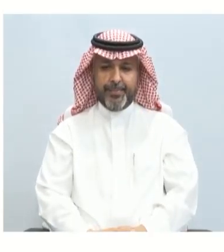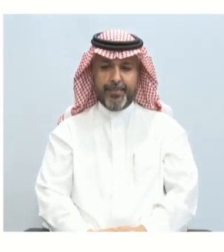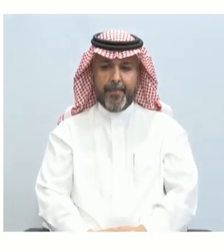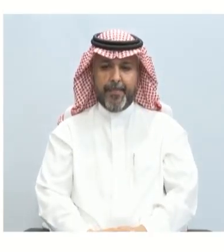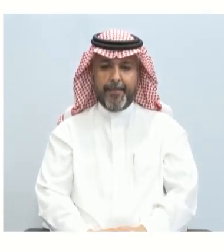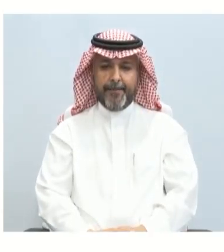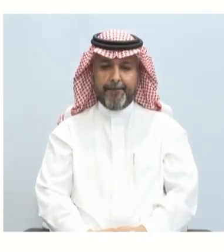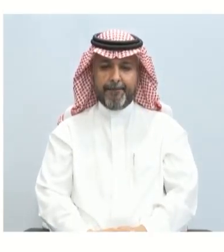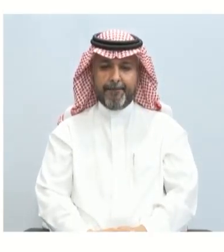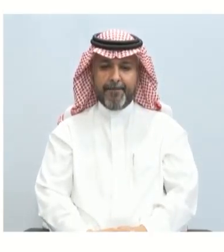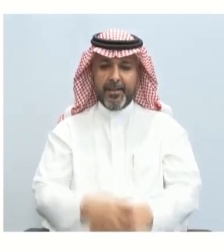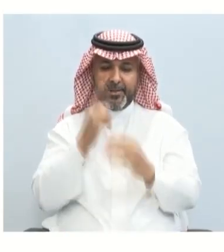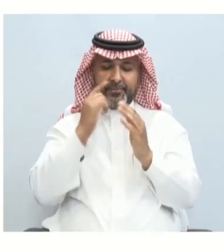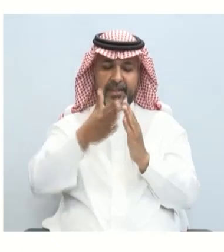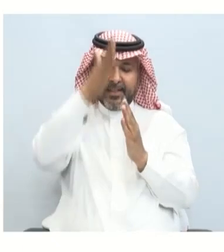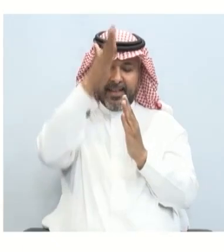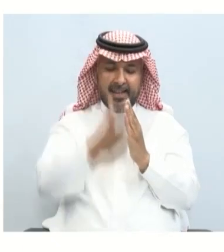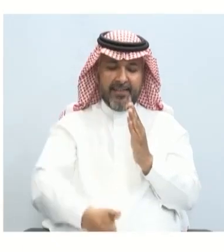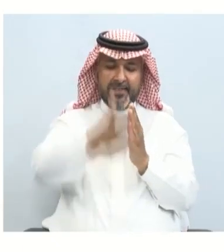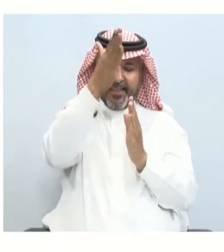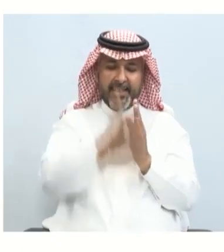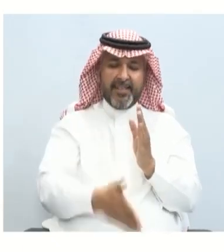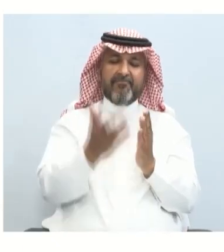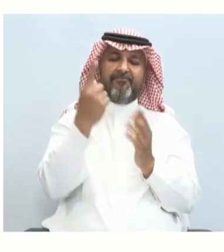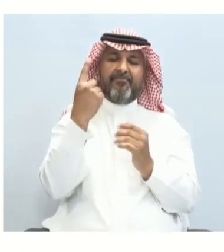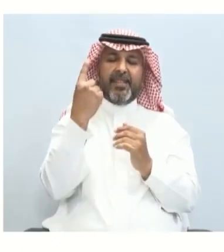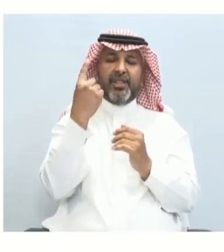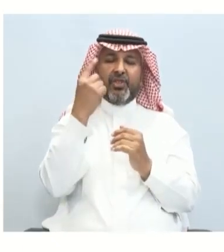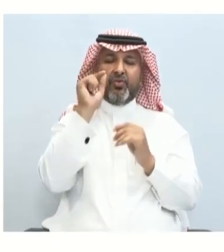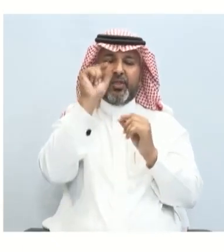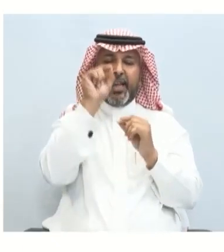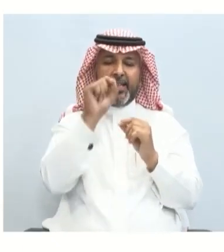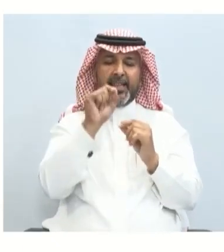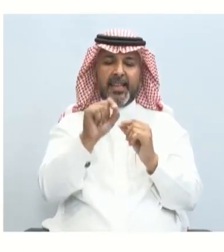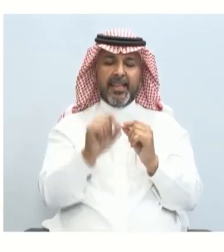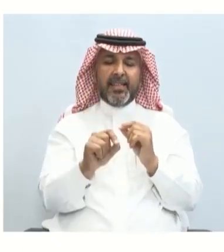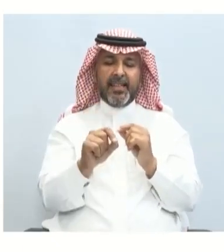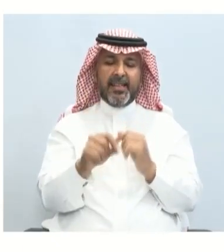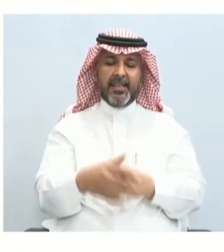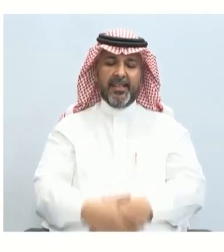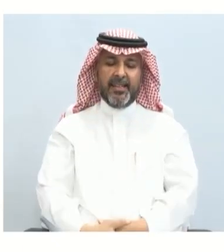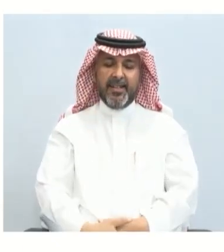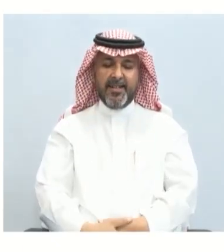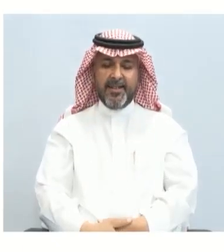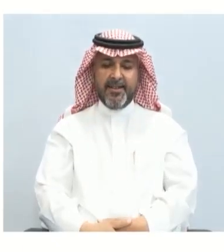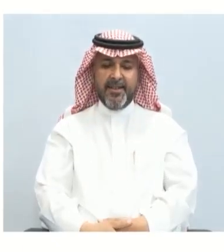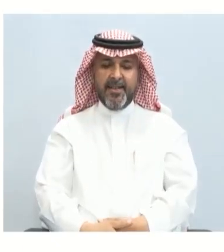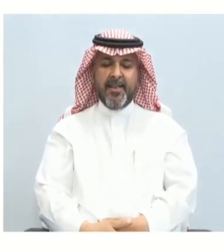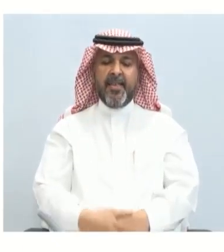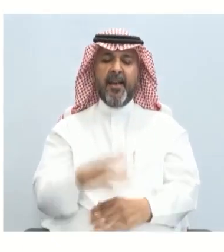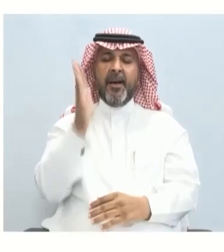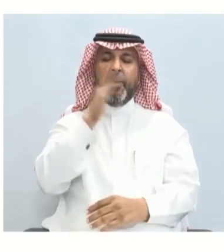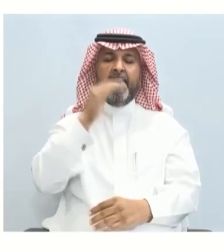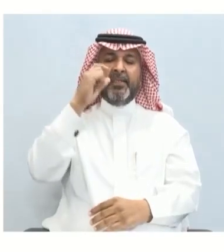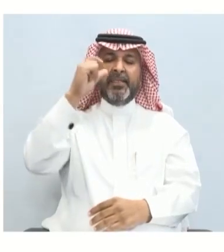يكون عندي اكثر من ناتج وبالتالي هذه العلاقه تفشل في اختبار الخط الراسي يعني لا تمثل داله